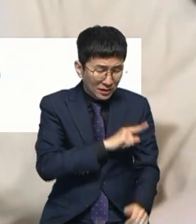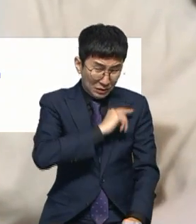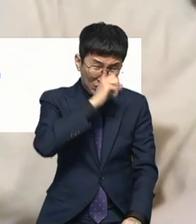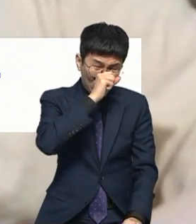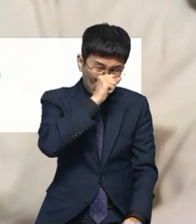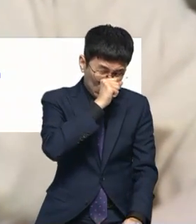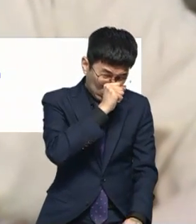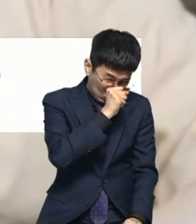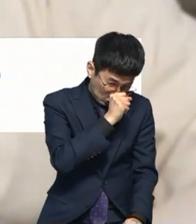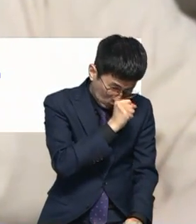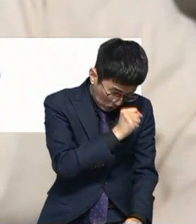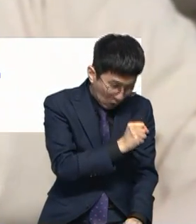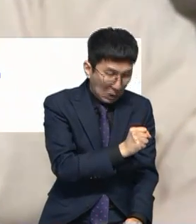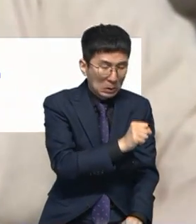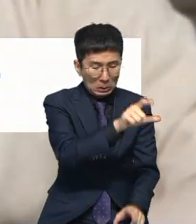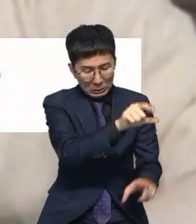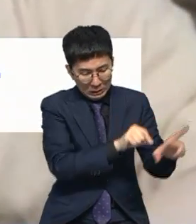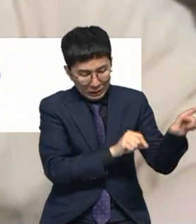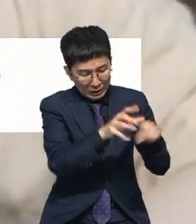좋은 거